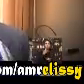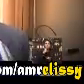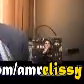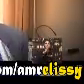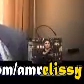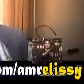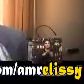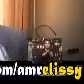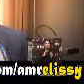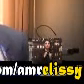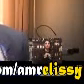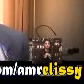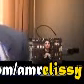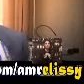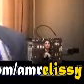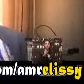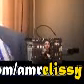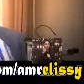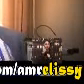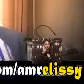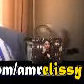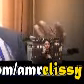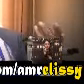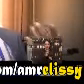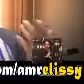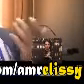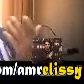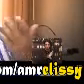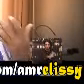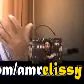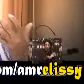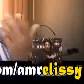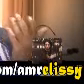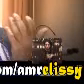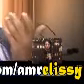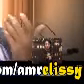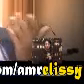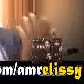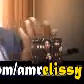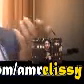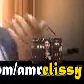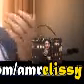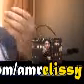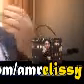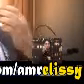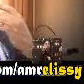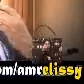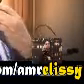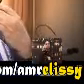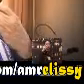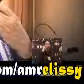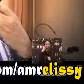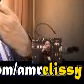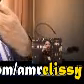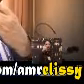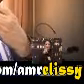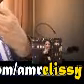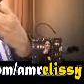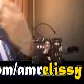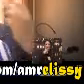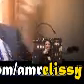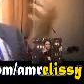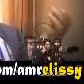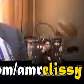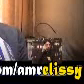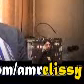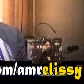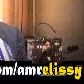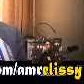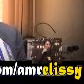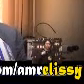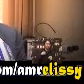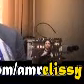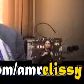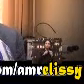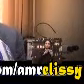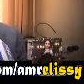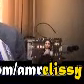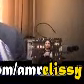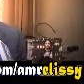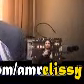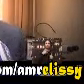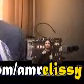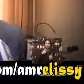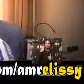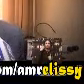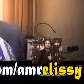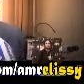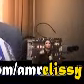كان عندي عين تعبانة وعين جات لي فجأة عليها مية يعني، فحاولت ان انا اروح